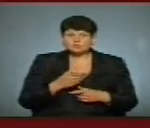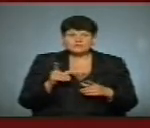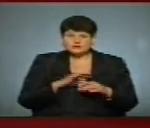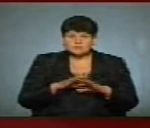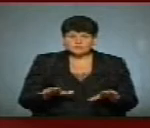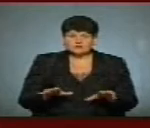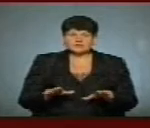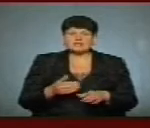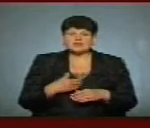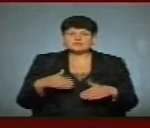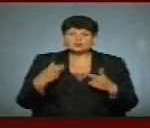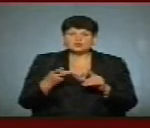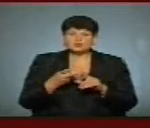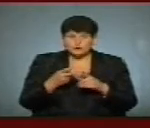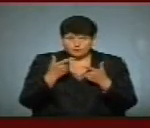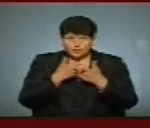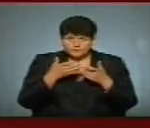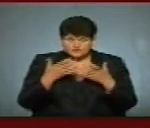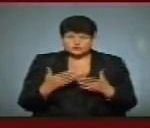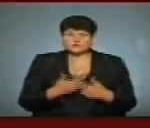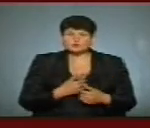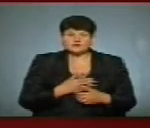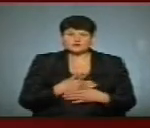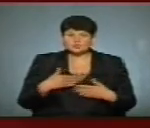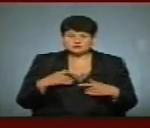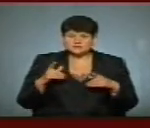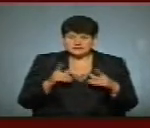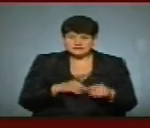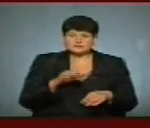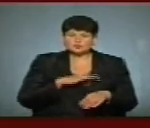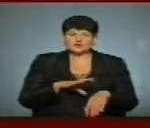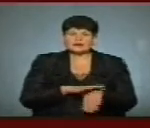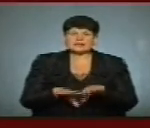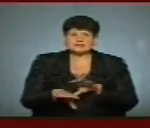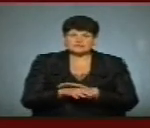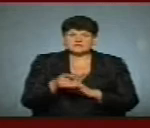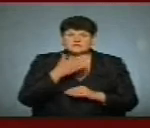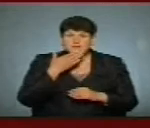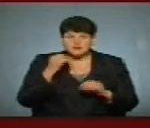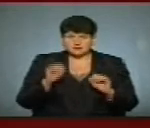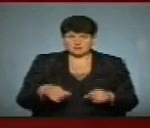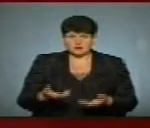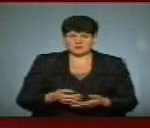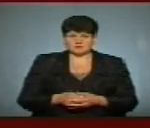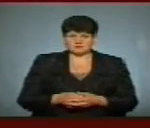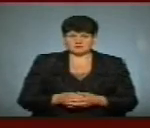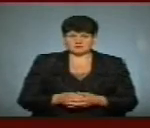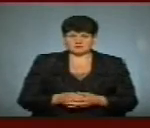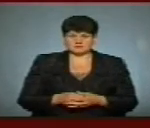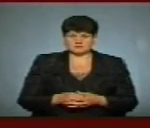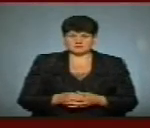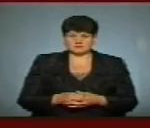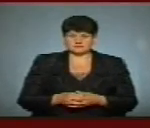вами. Не поїдете, я даю друге попередження. Якщо ви добровільно не їдете, застосую кайданки і доставлено. Ви не маєте права. Ви не маєте права це